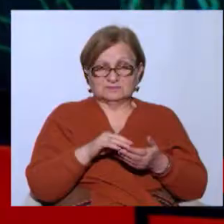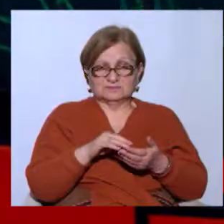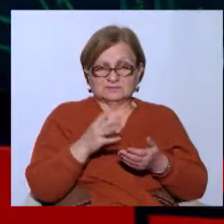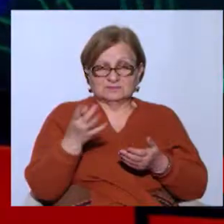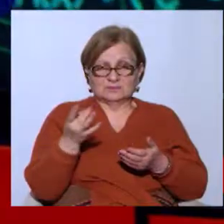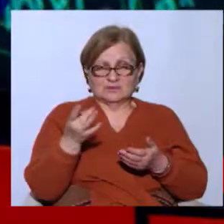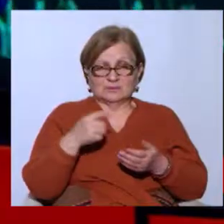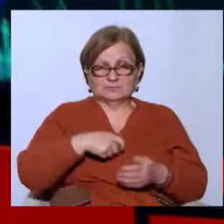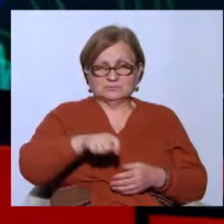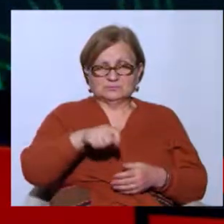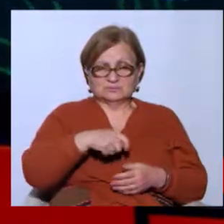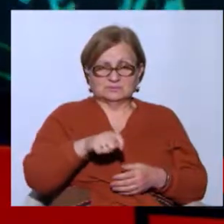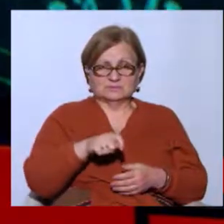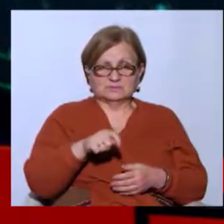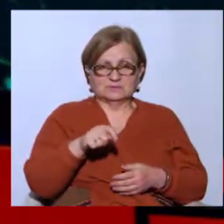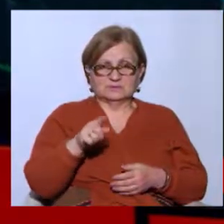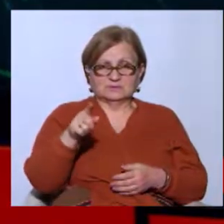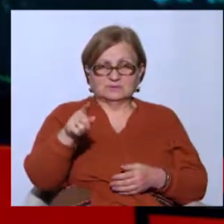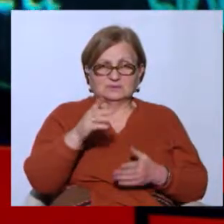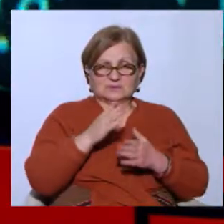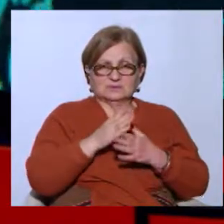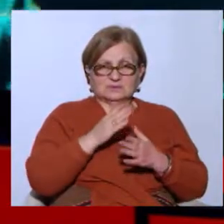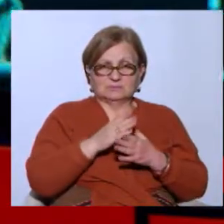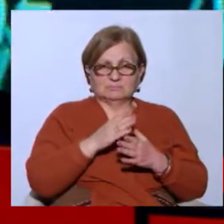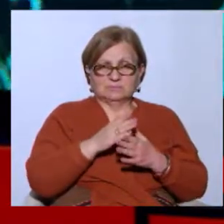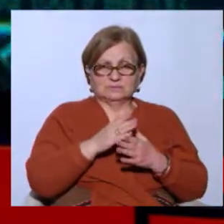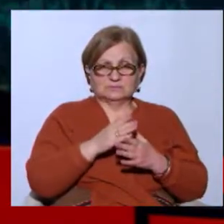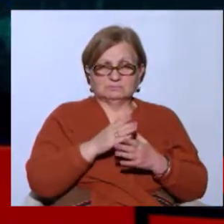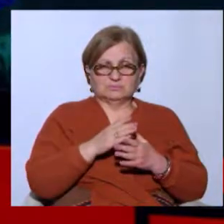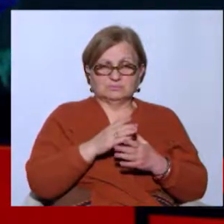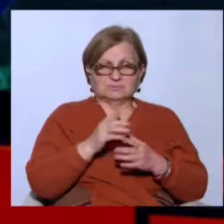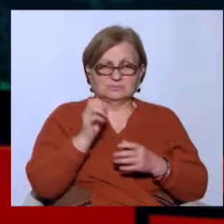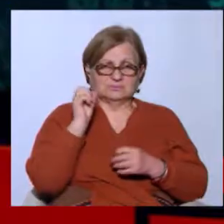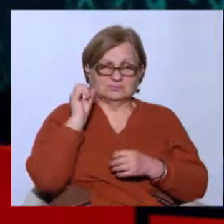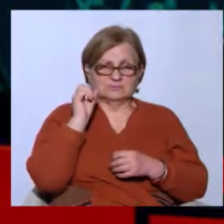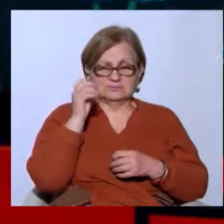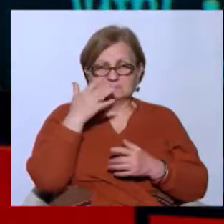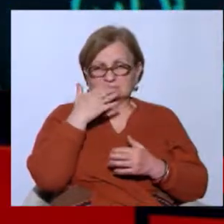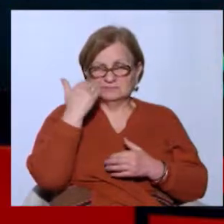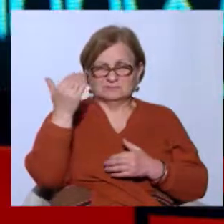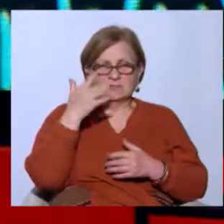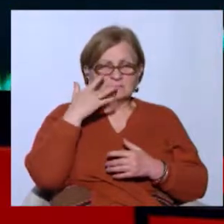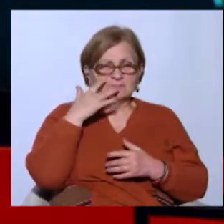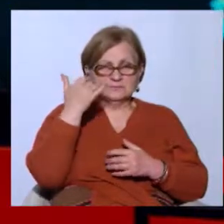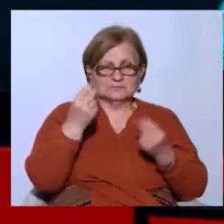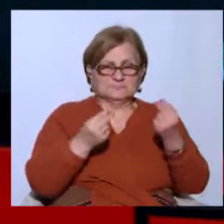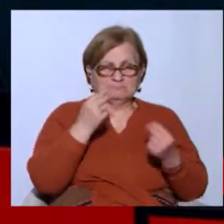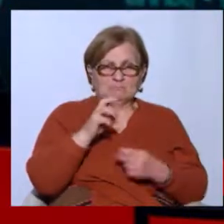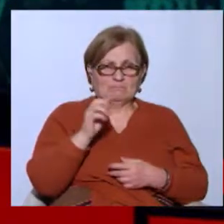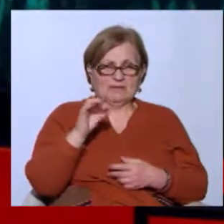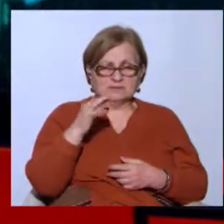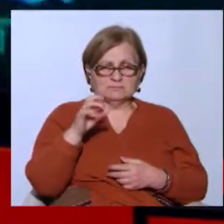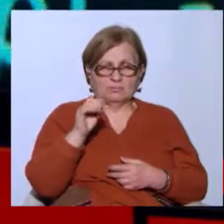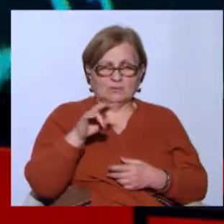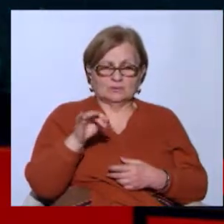5 ლარი ჩოგბურთის ბურთი და ბეისბოლის ბურთი 6 ლარი. გაკვეთილი რომ დასრულდება, ამის შემდეგ